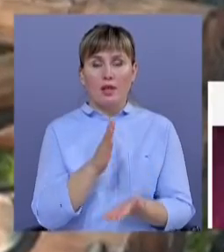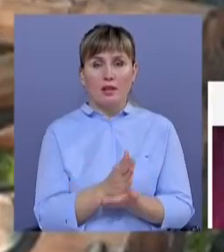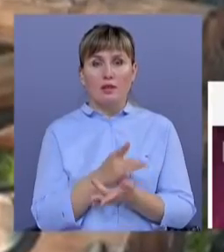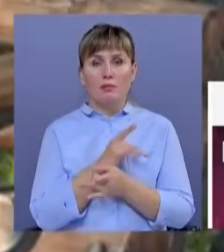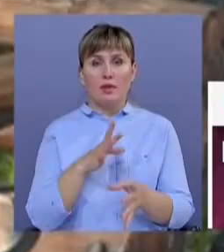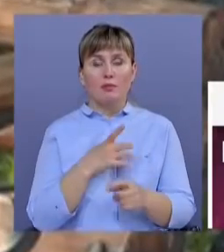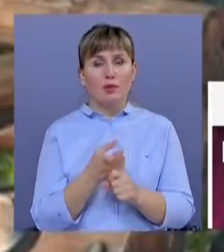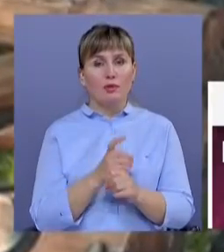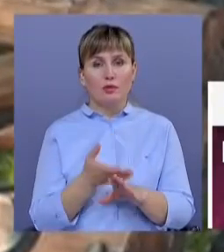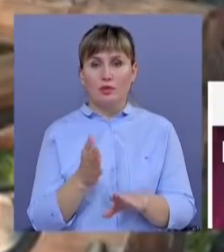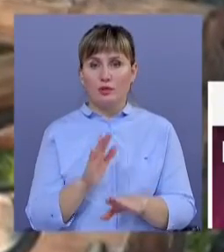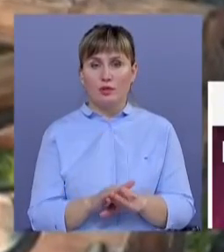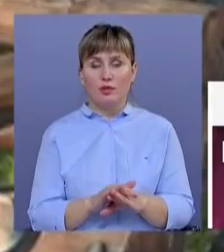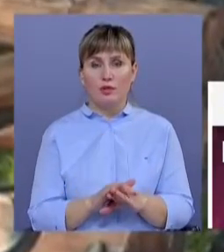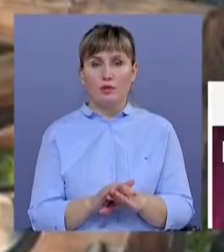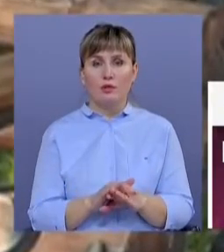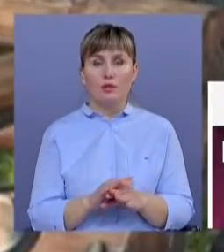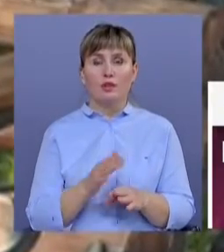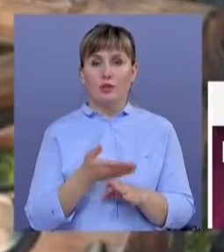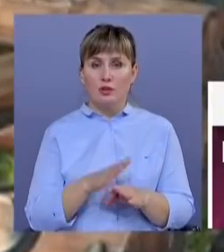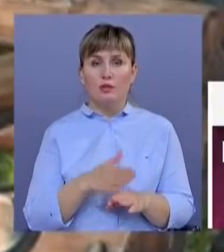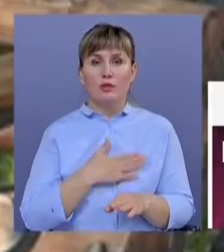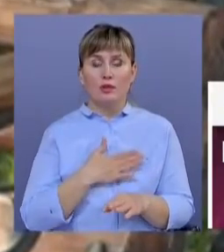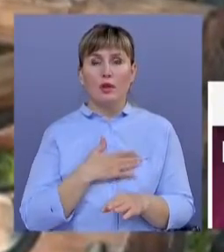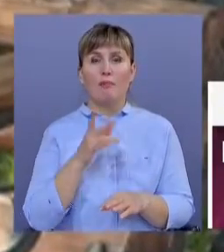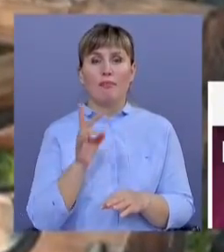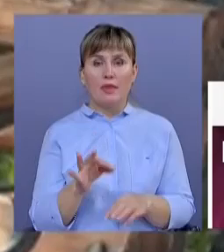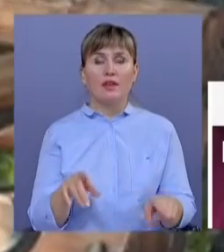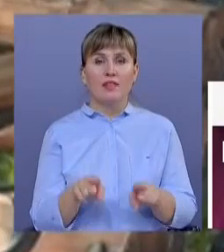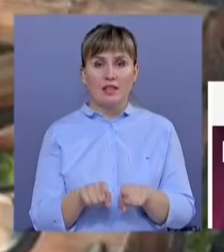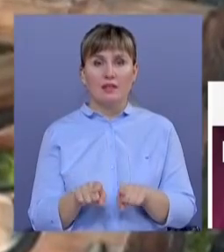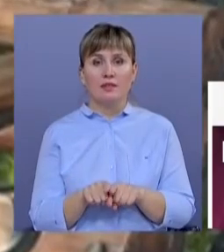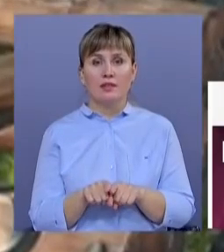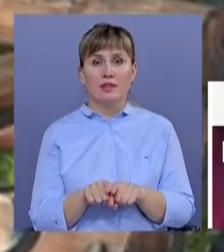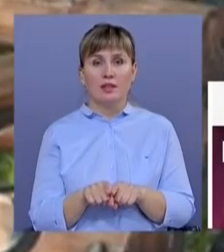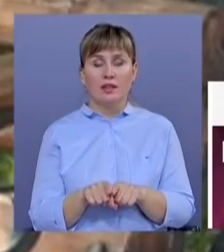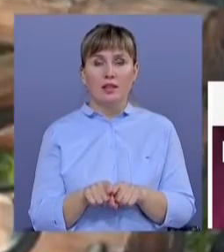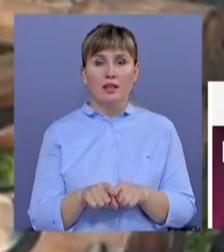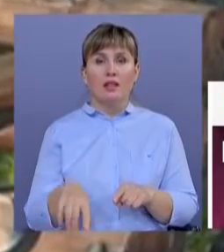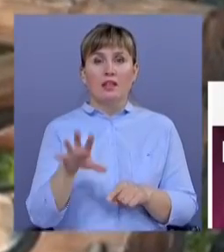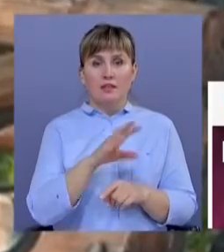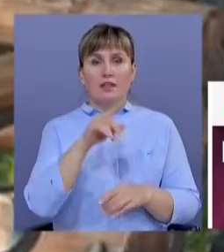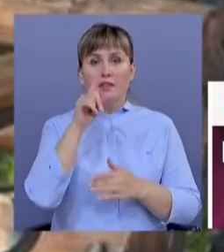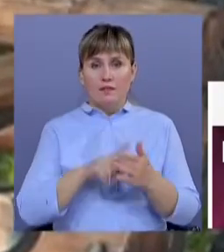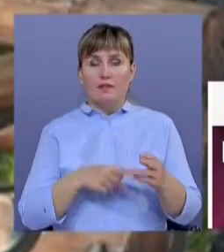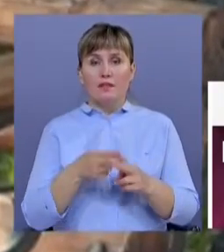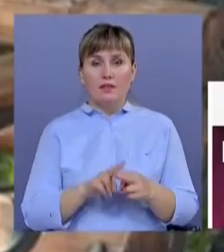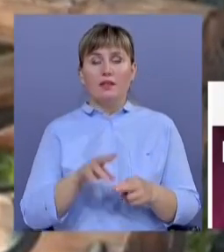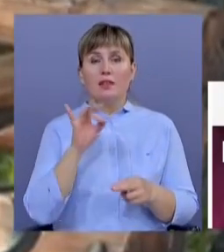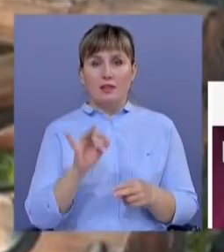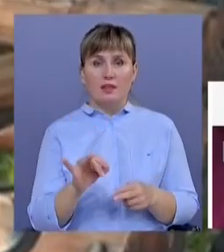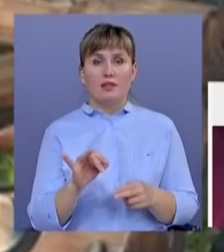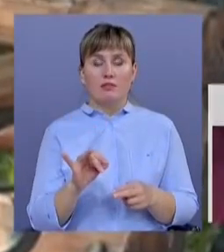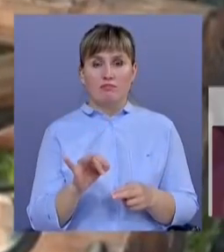очень тяжелым, тяжело нам, но все-таки все верили в это. И все-таки